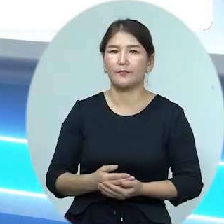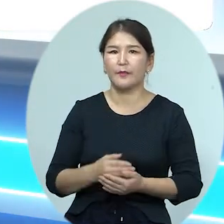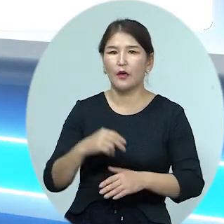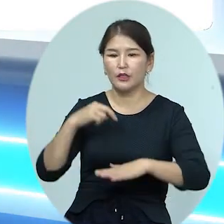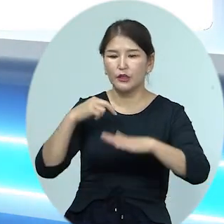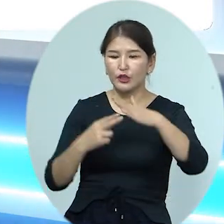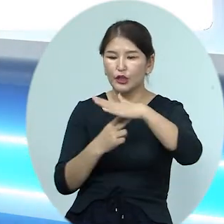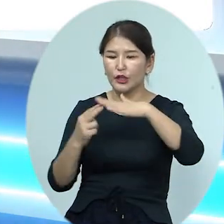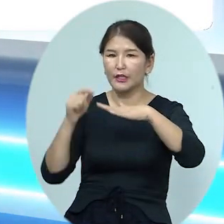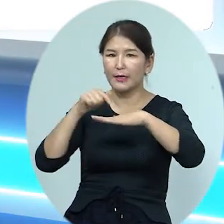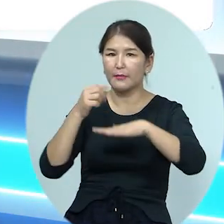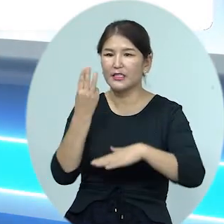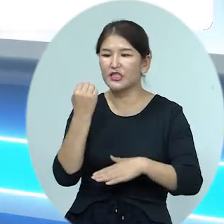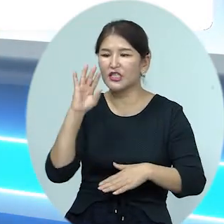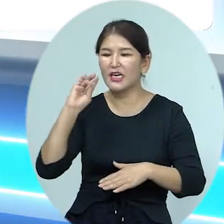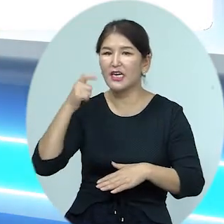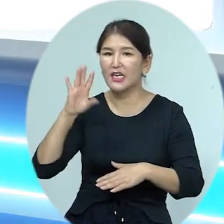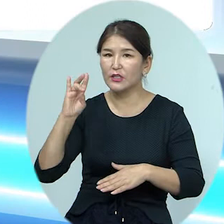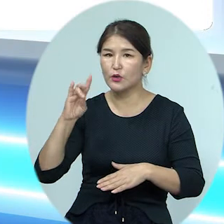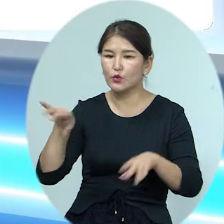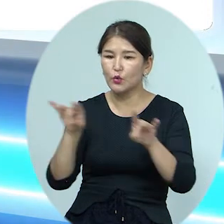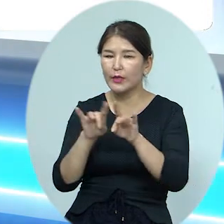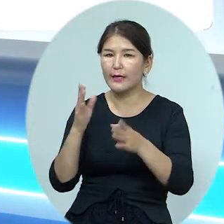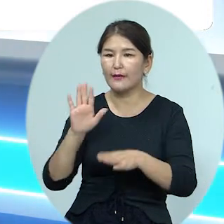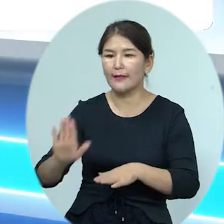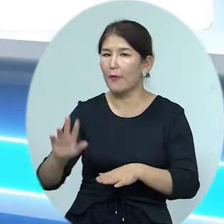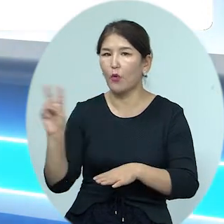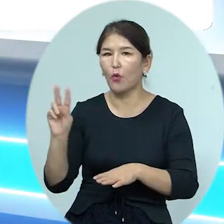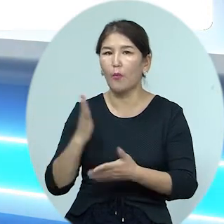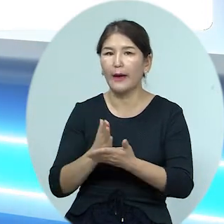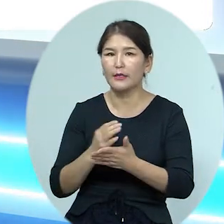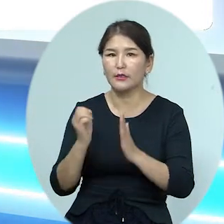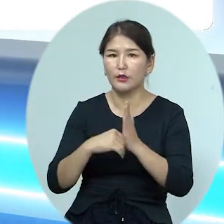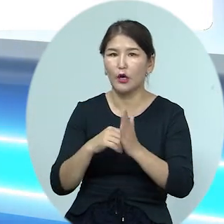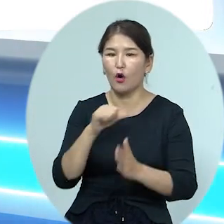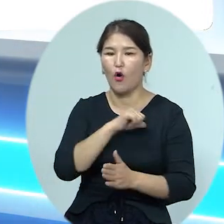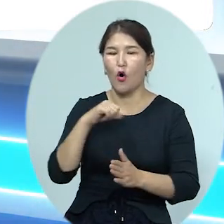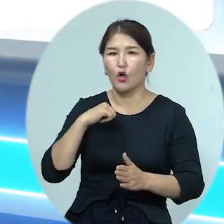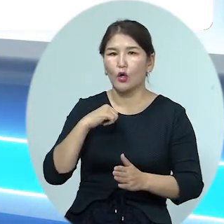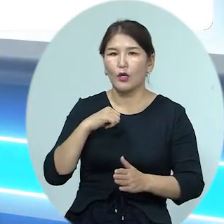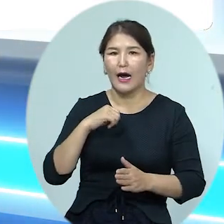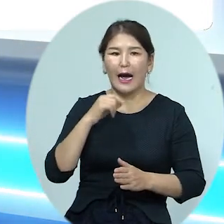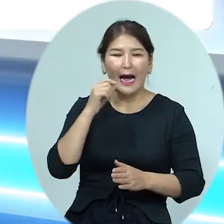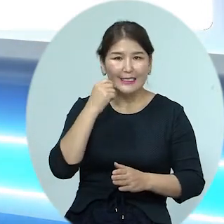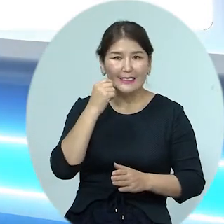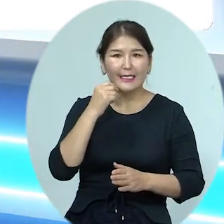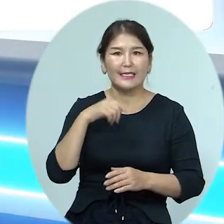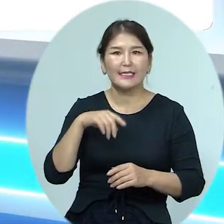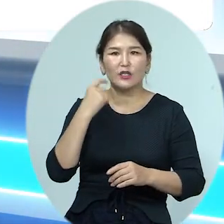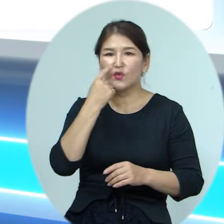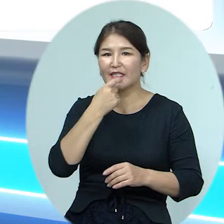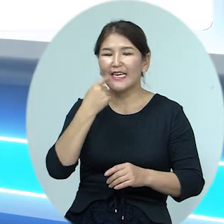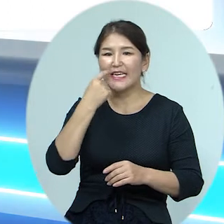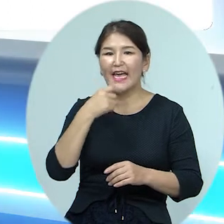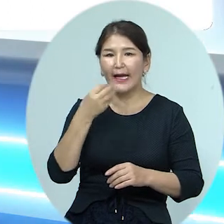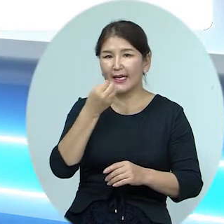байх ёстой. За аль болохоор хоолыг жижигэлж хуваахгүйгээр өөрөөр нь хазах, зажлах, таслах үйлийг